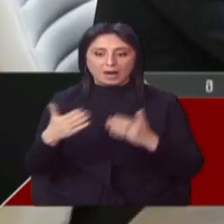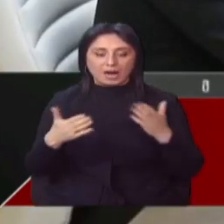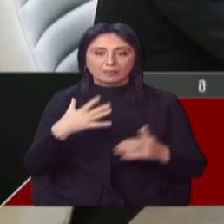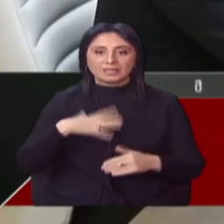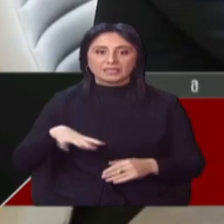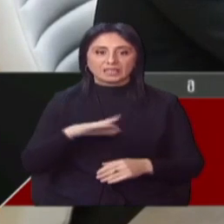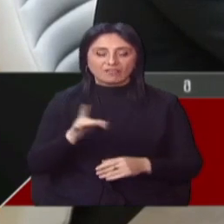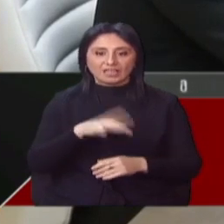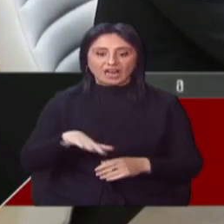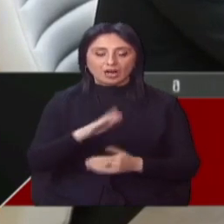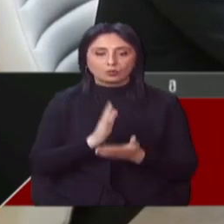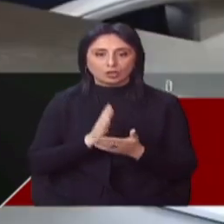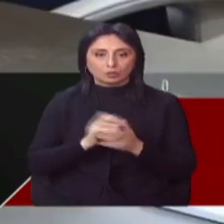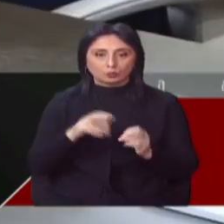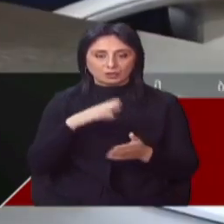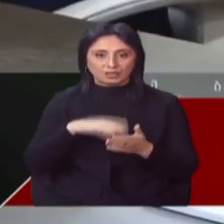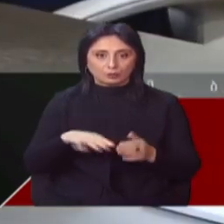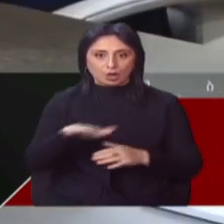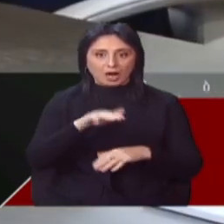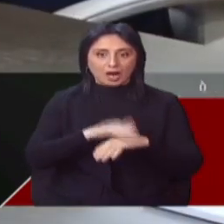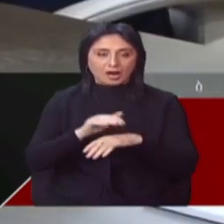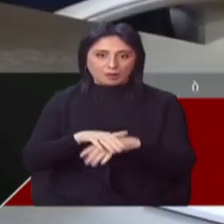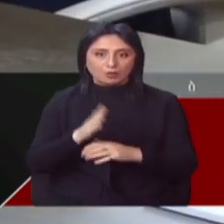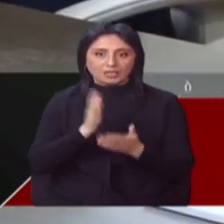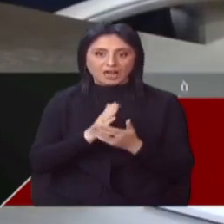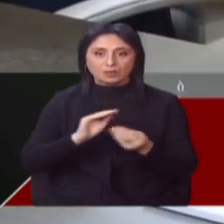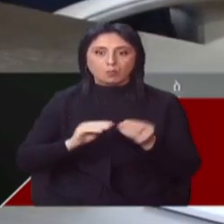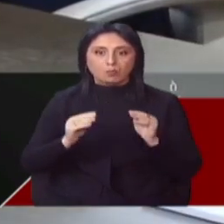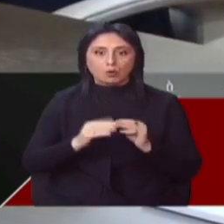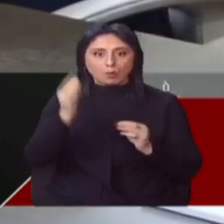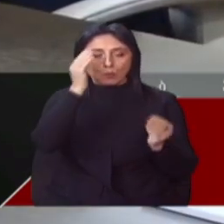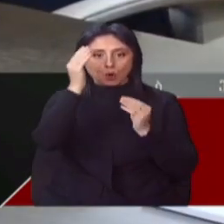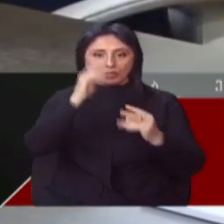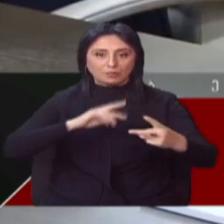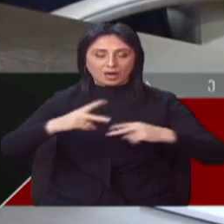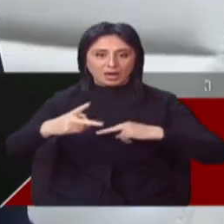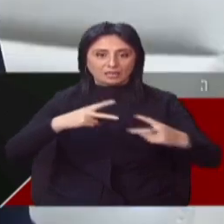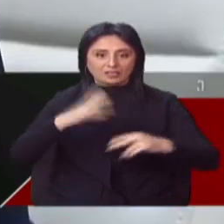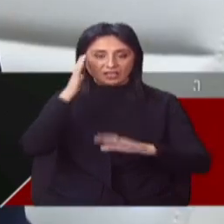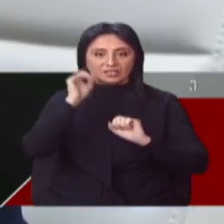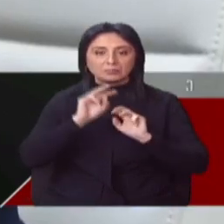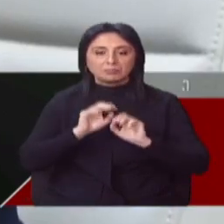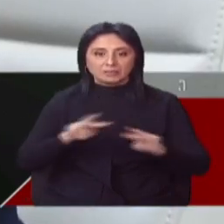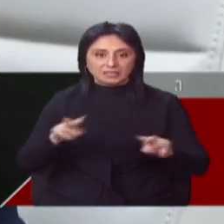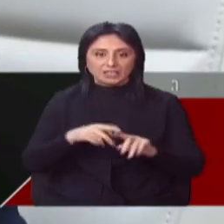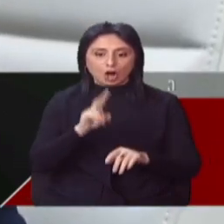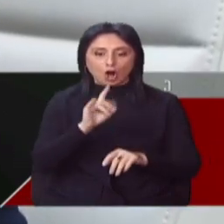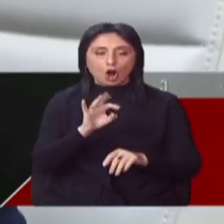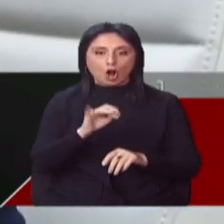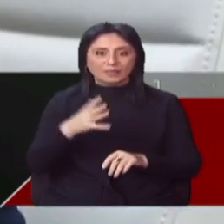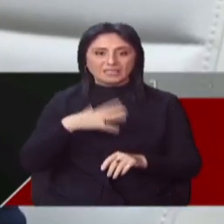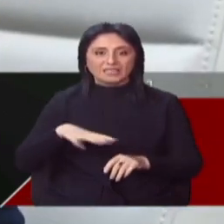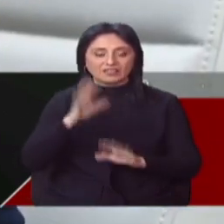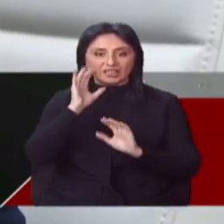მხარებმა საქართველოსა და რეგიონში არსებულ უსაფრთხოების გარემოსა და არსებულ გამოწვევებზე მოსაზრებები გაცვალეს. Თავდაცვის მინისტრმა ხაბერ კოლომინა